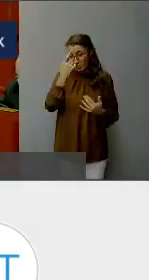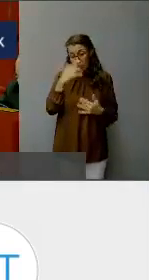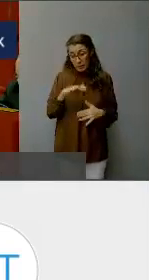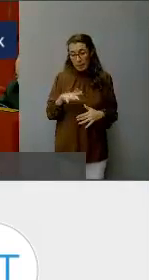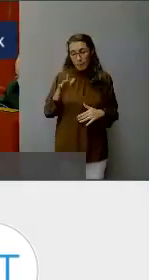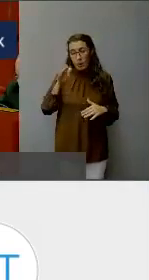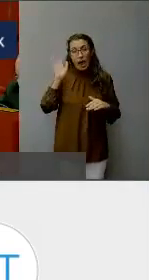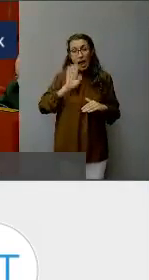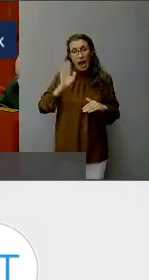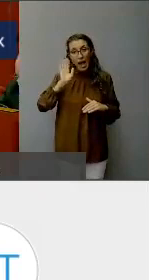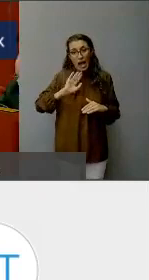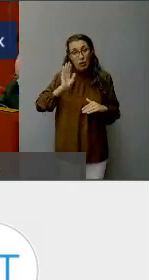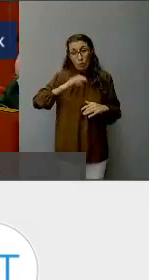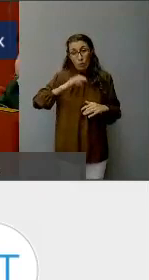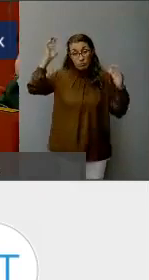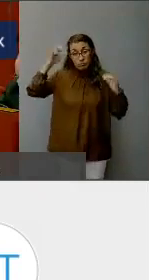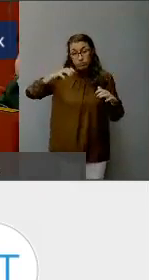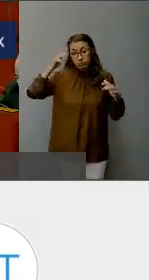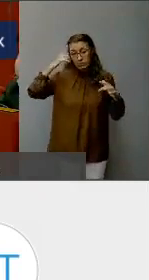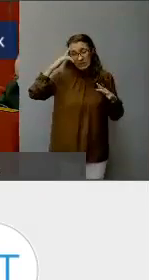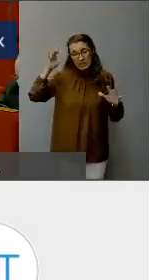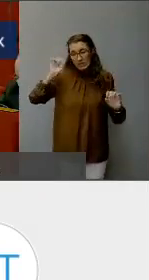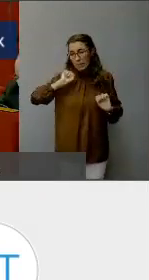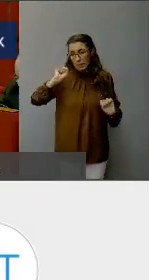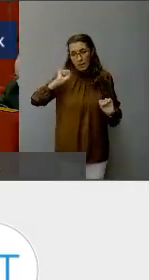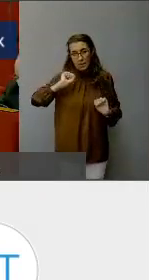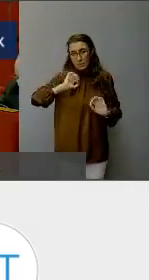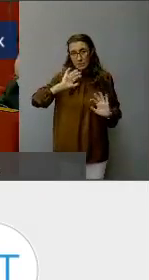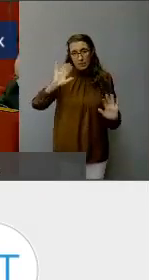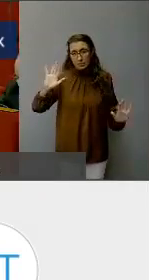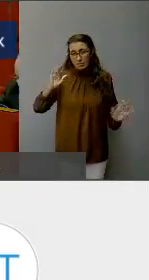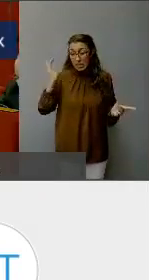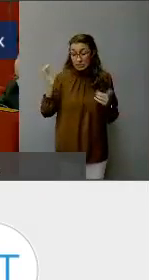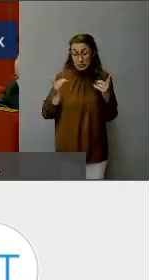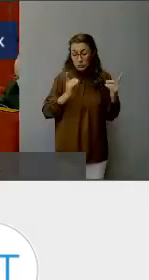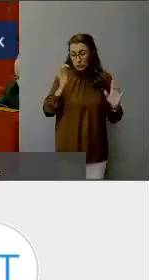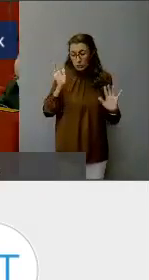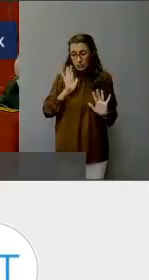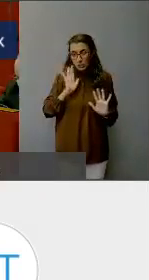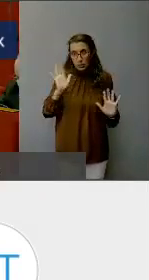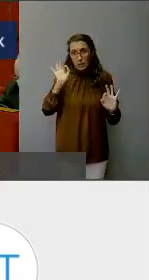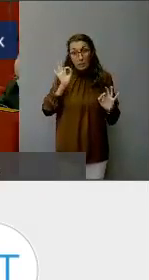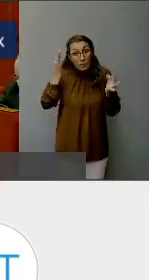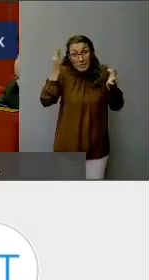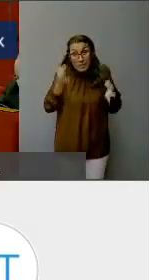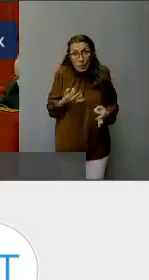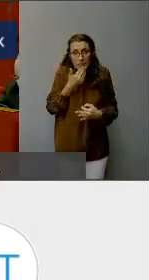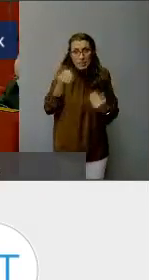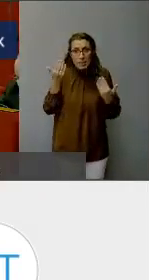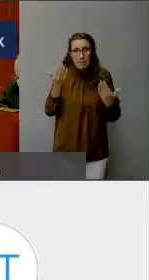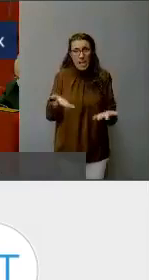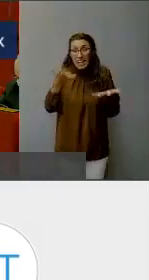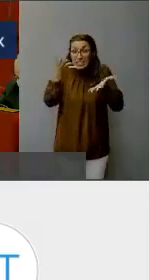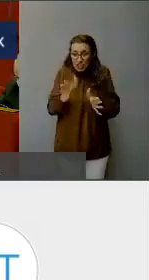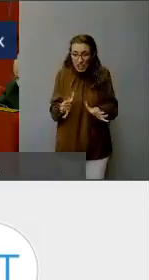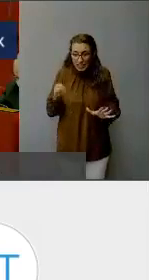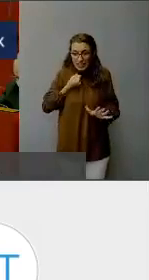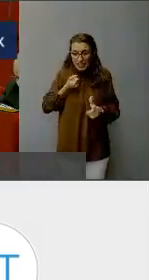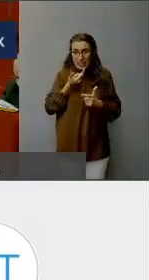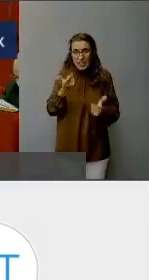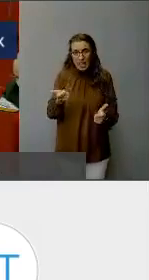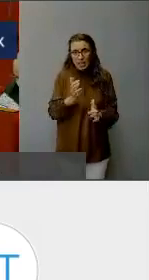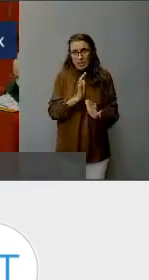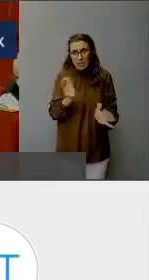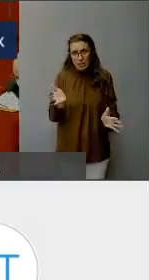sarà drammatica e difficile in una situazione in un contesto di sicurezza idrogeologica già compromesso per la nostra città